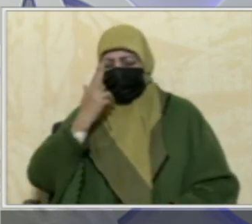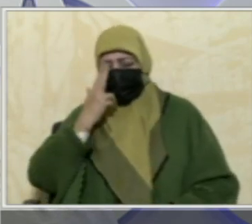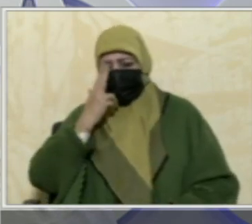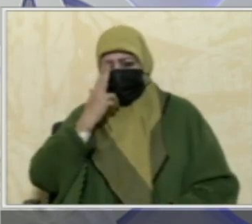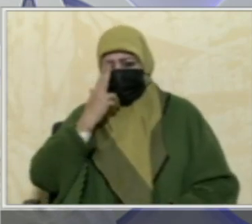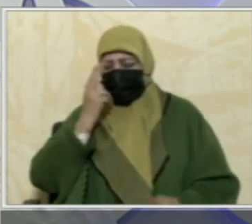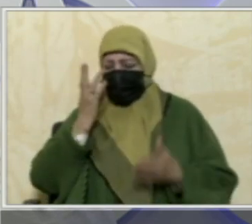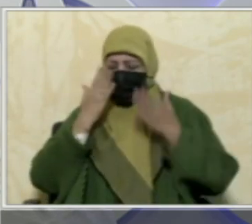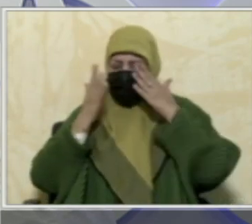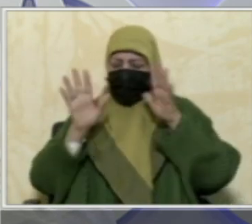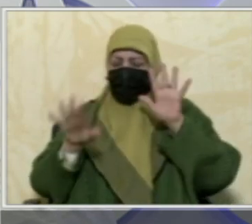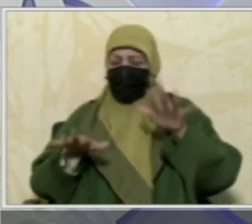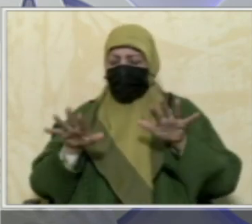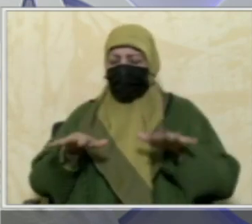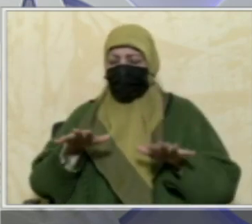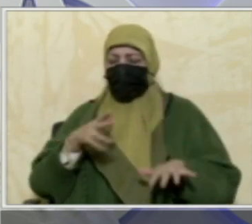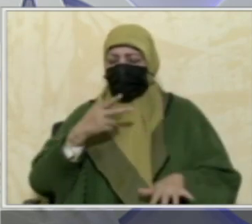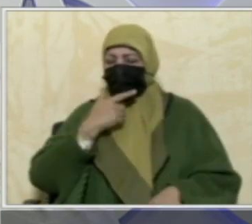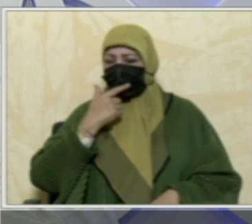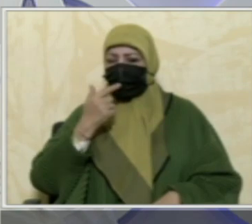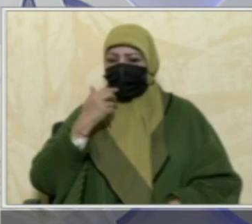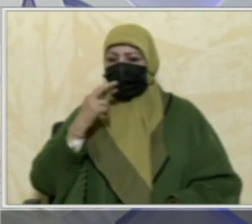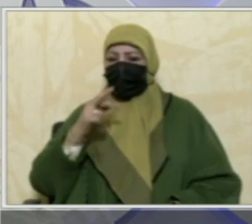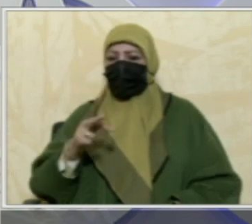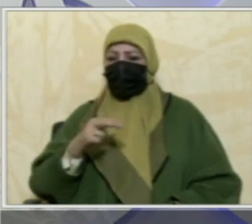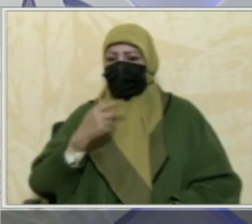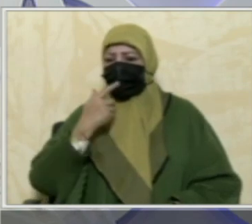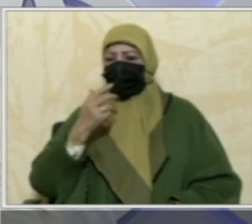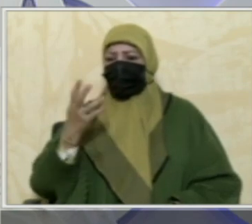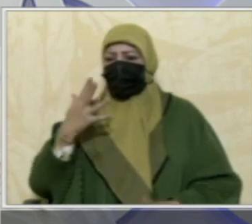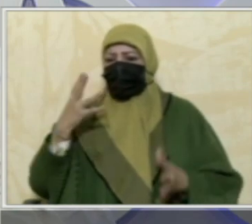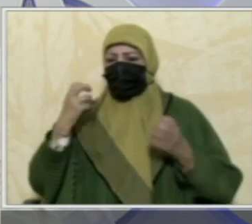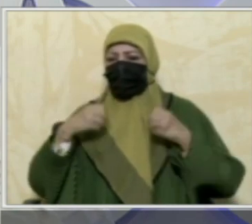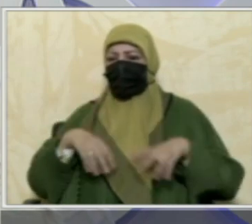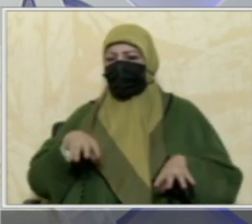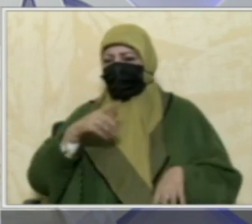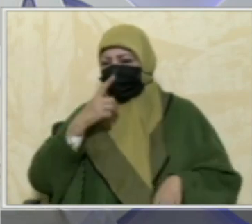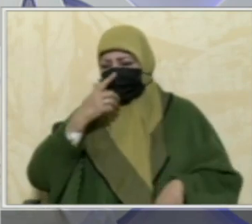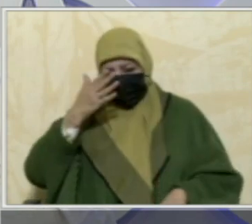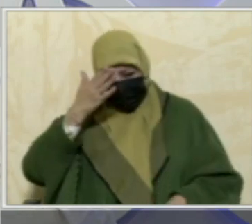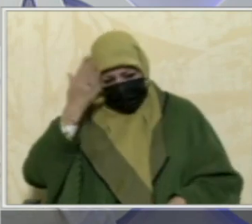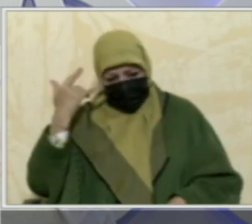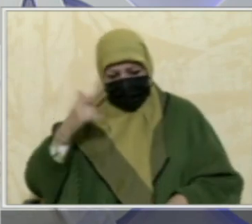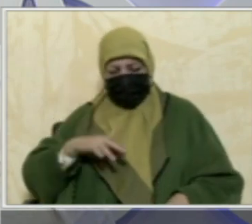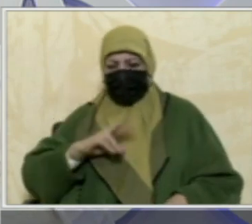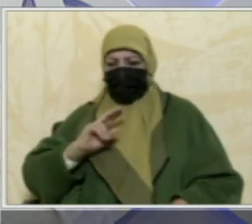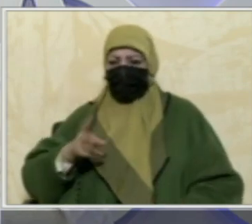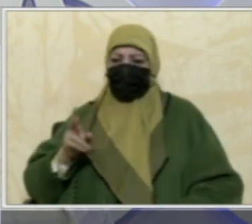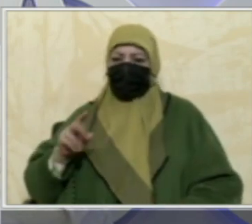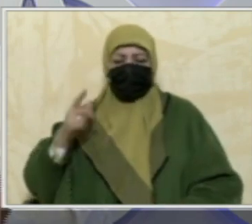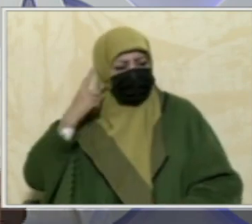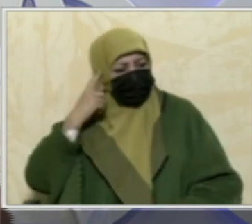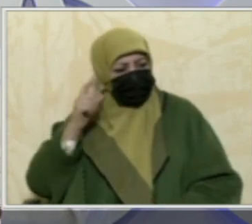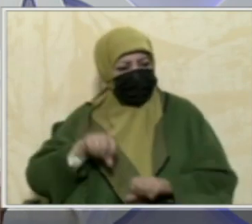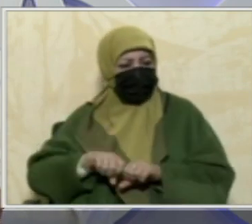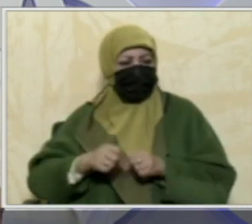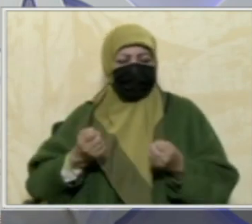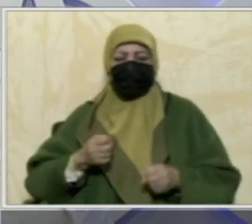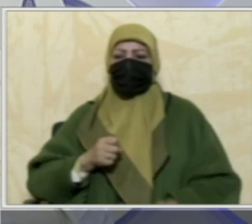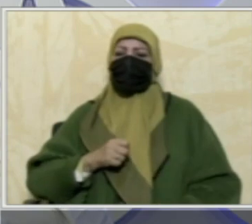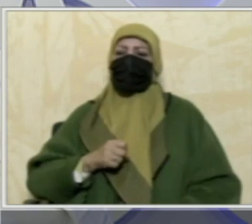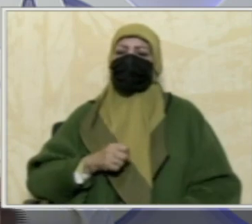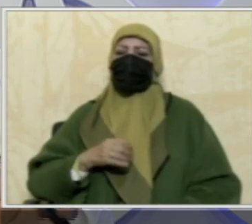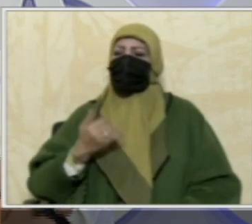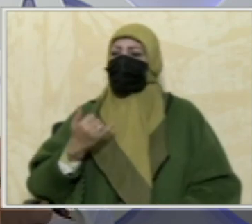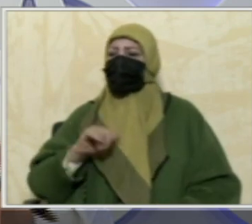بخره صنعه هذه مكسوره قرن لم يبرئ هذه العيوب التي ذكر